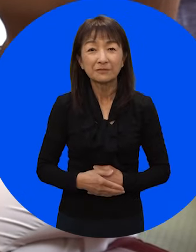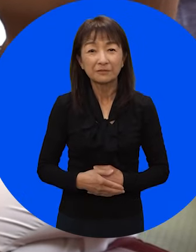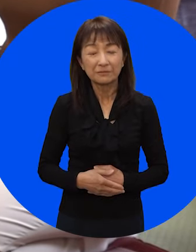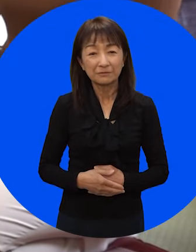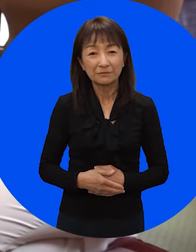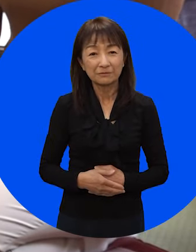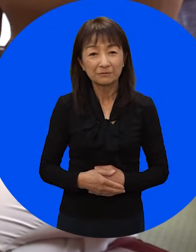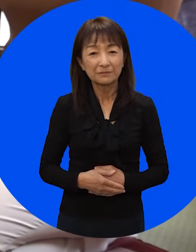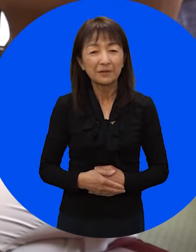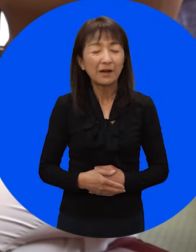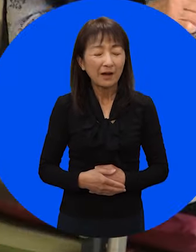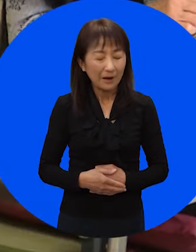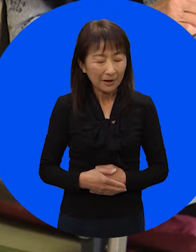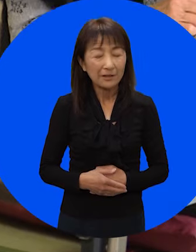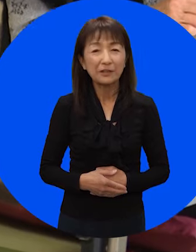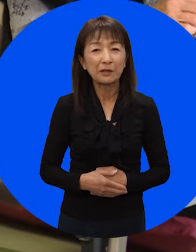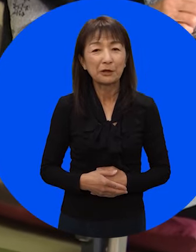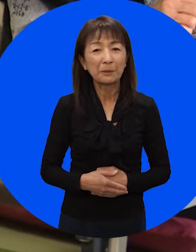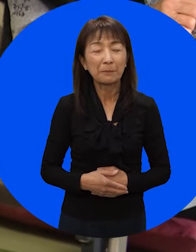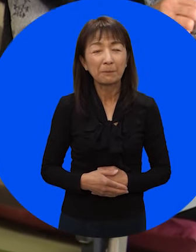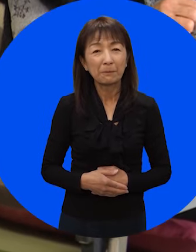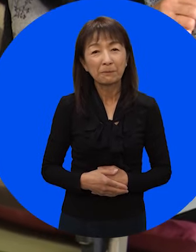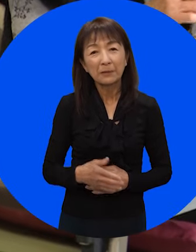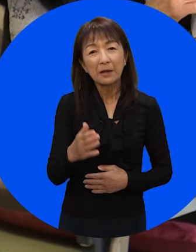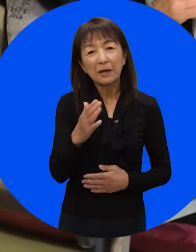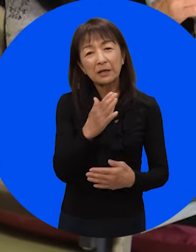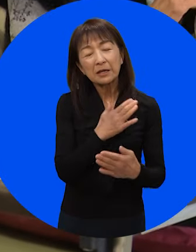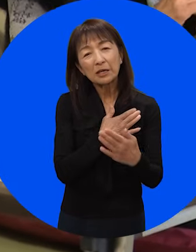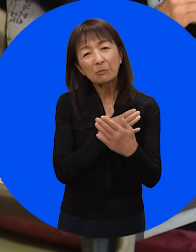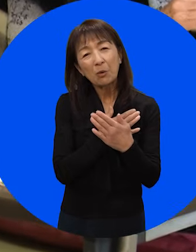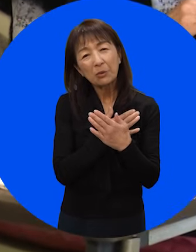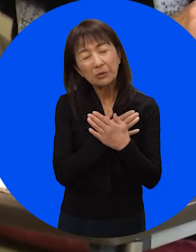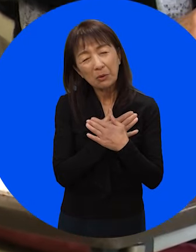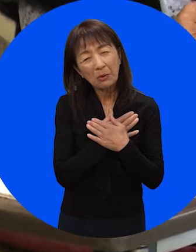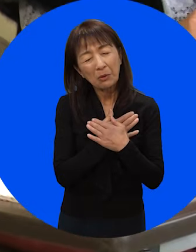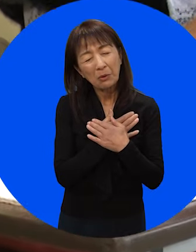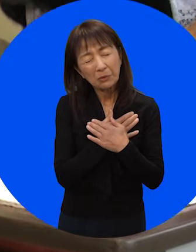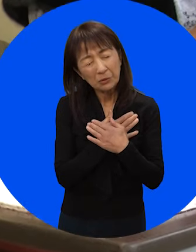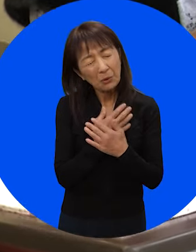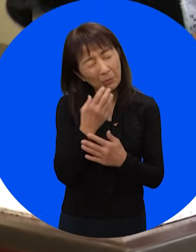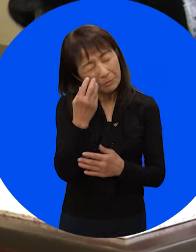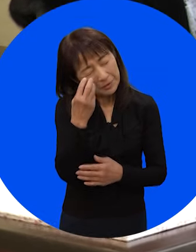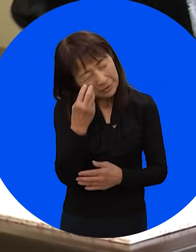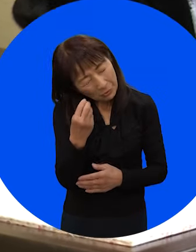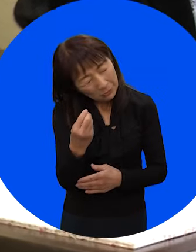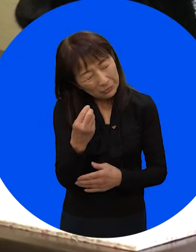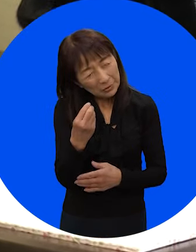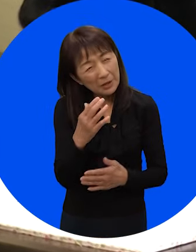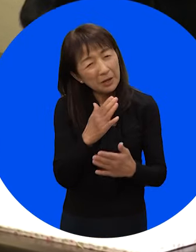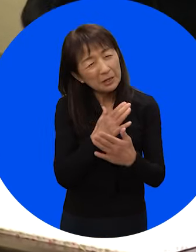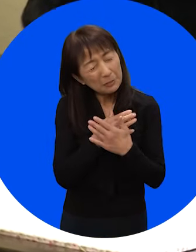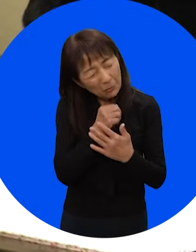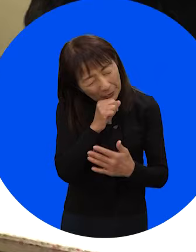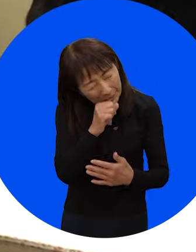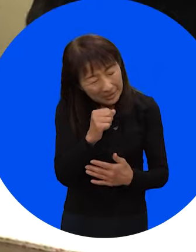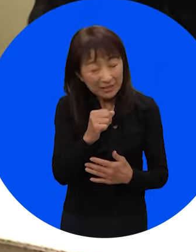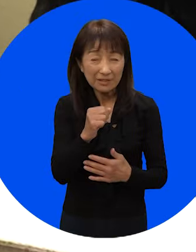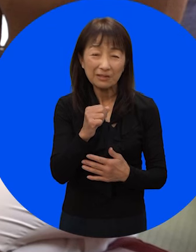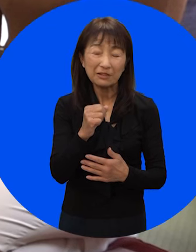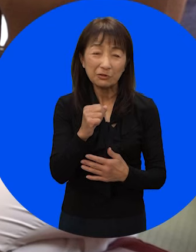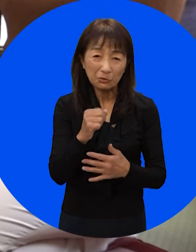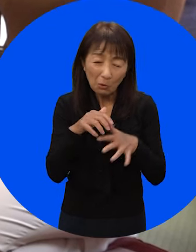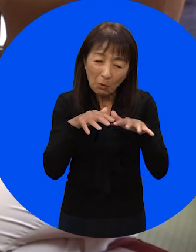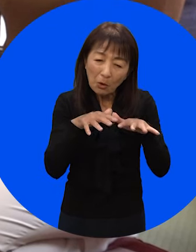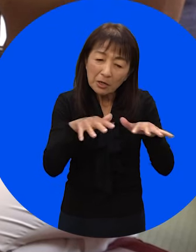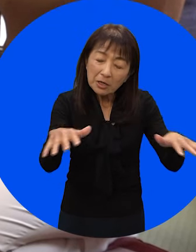ものを教えていただけますか？ やっぱり広めたいですね、着物の良さ、あと気軽さ。